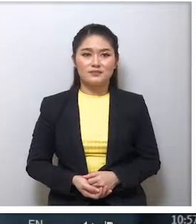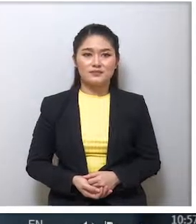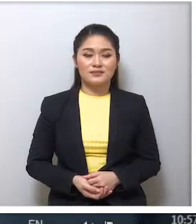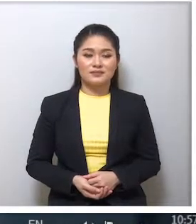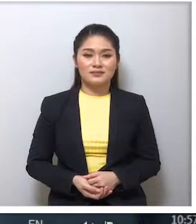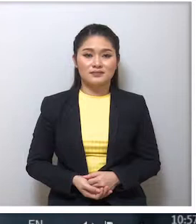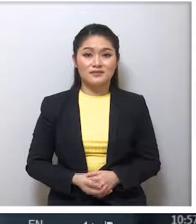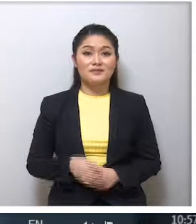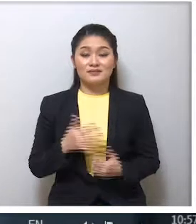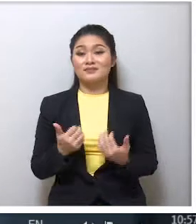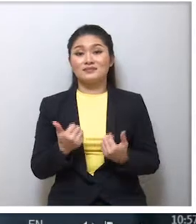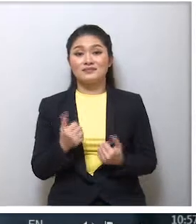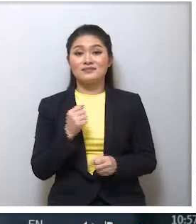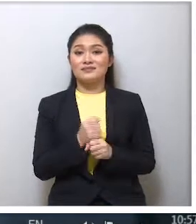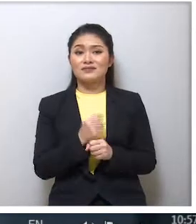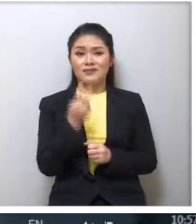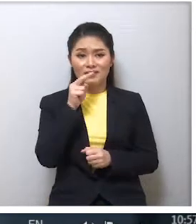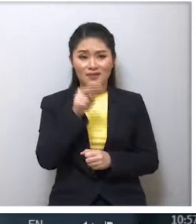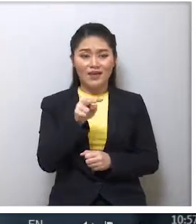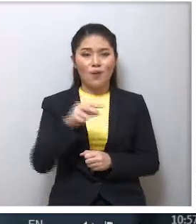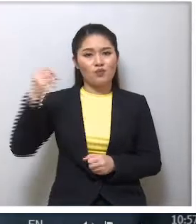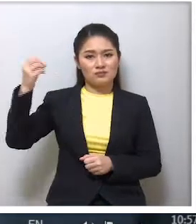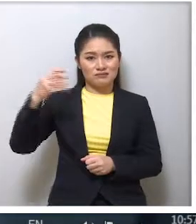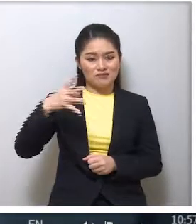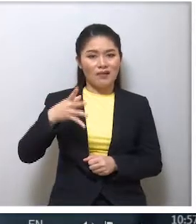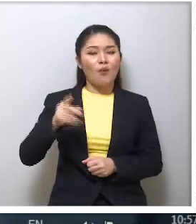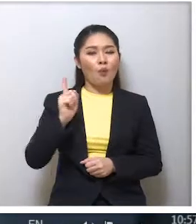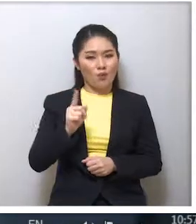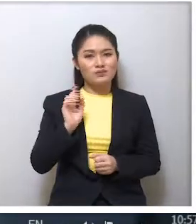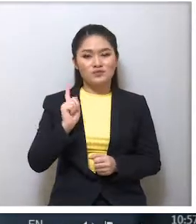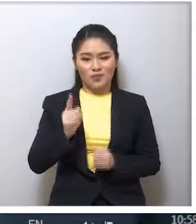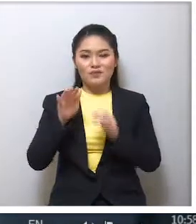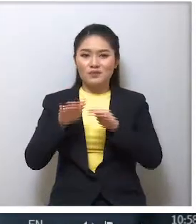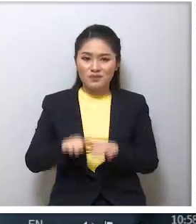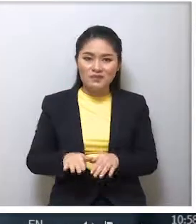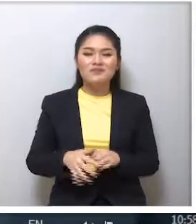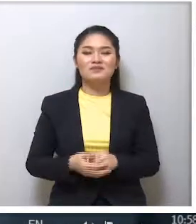ในขณะที่เรามองว่าแสงมันแรงไปเราจะมาลดแสงตรงนี้นะครับ